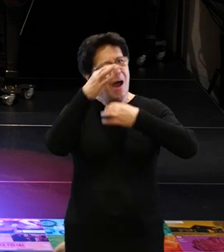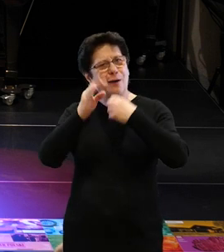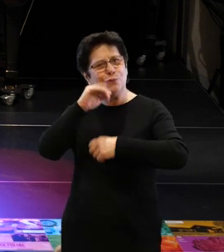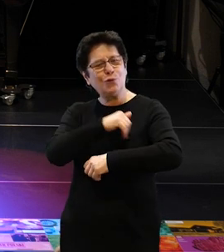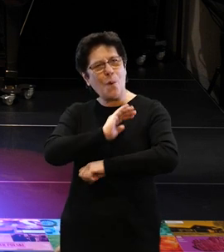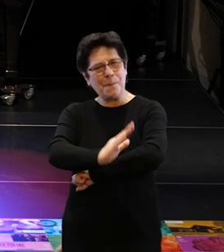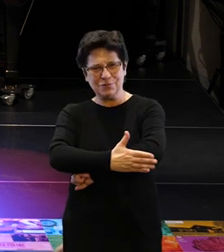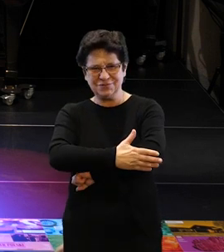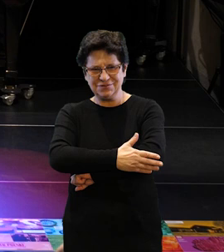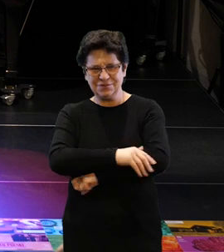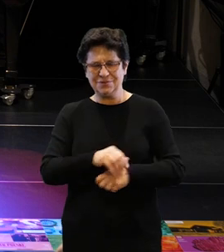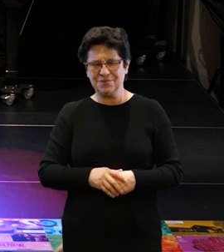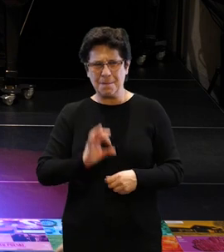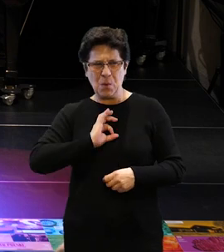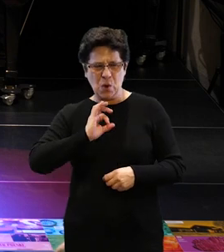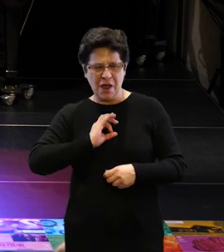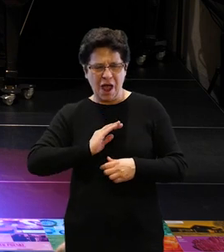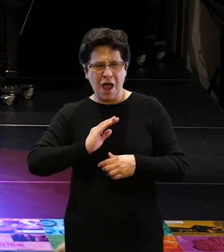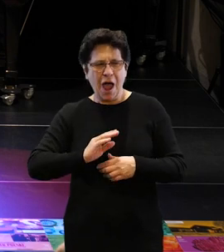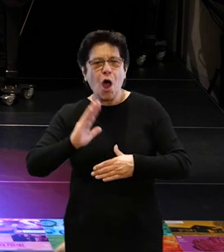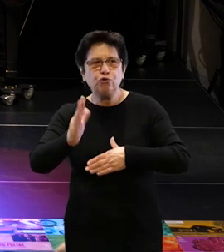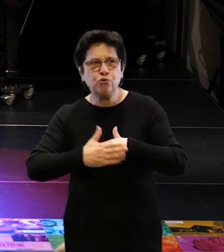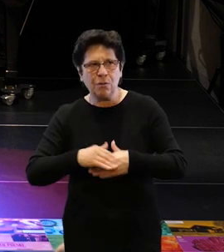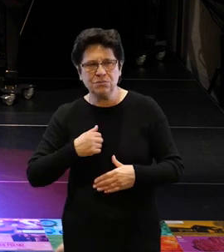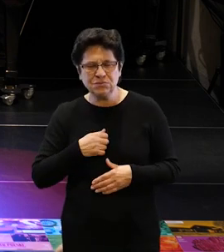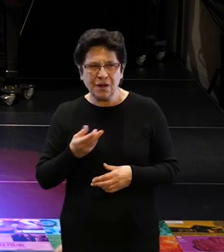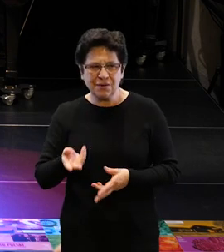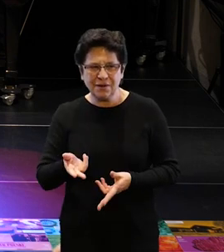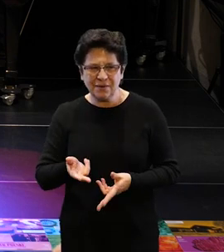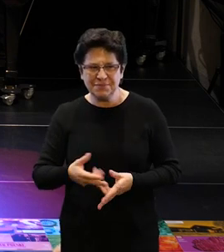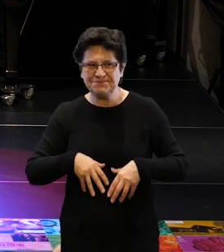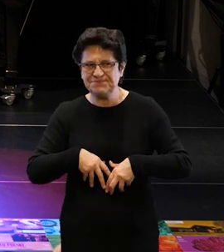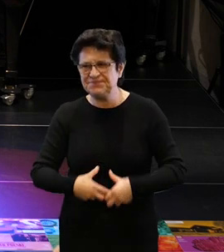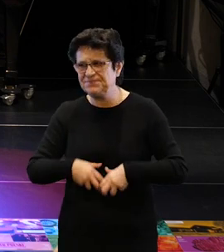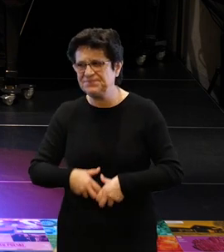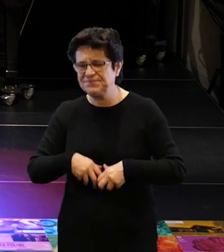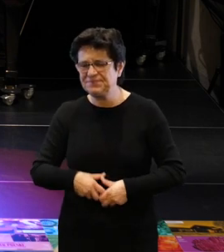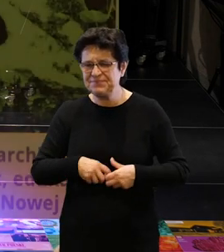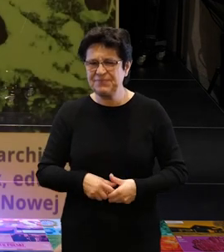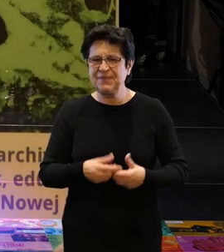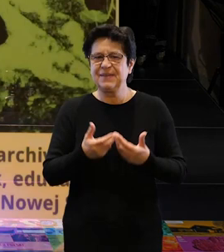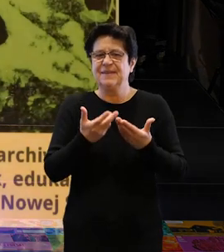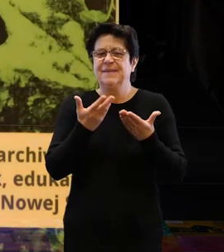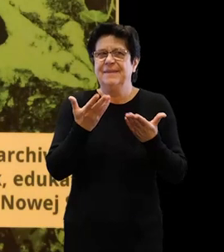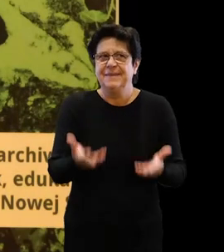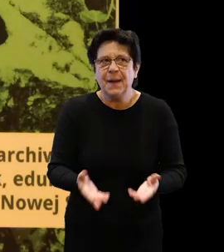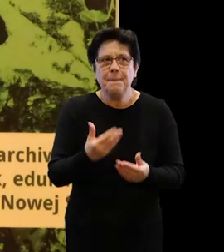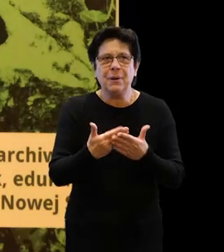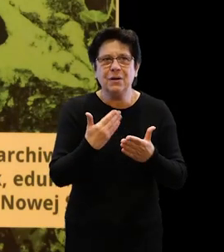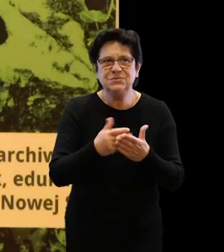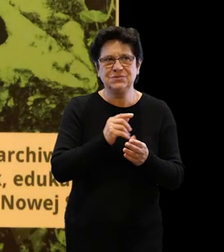ogóle moja żona się śmieje że mam zacięcie dydaktyczne ale myślę to jest związane z tym że moja mama była nauczycielką